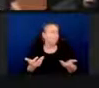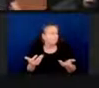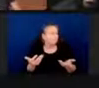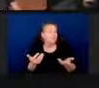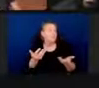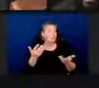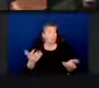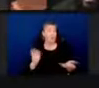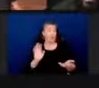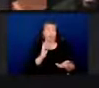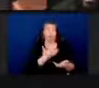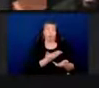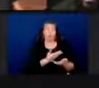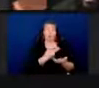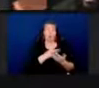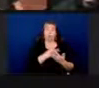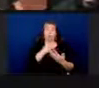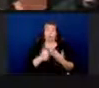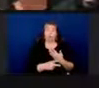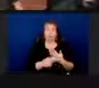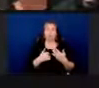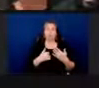هذه المسائل